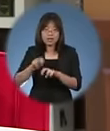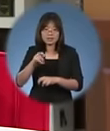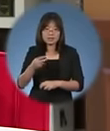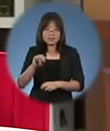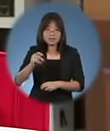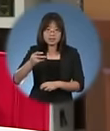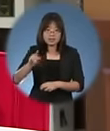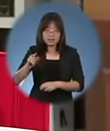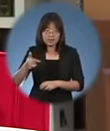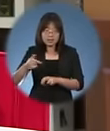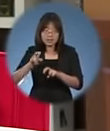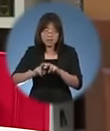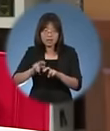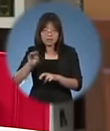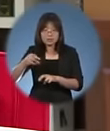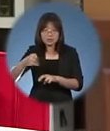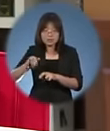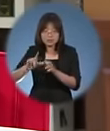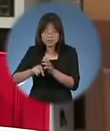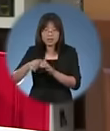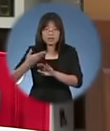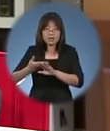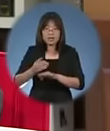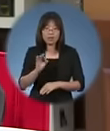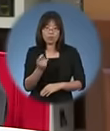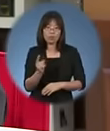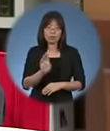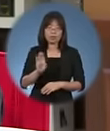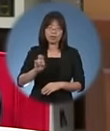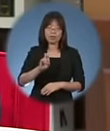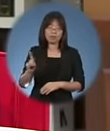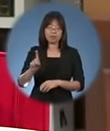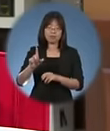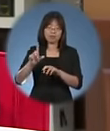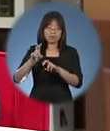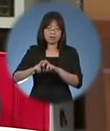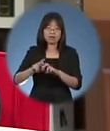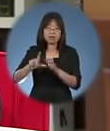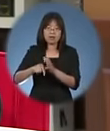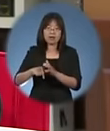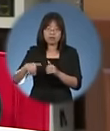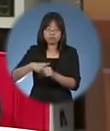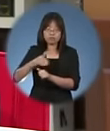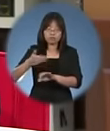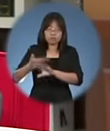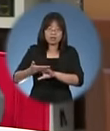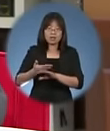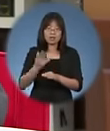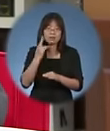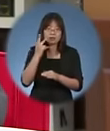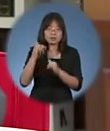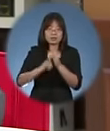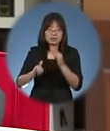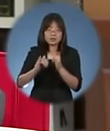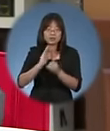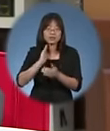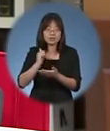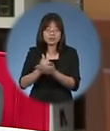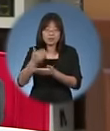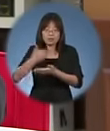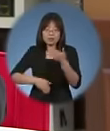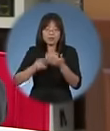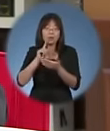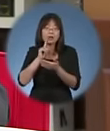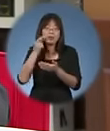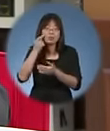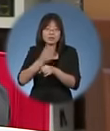하고 부시 있을 때 하고 다 다르잖아요. 지금 오바마 있을 때 하고. 네. 그렇기 때문에 이 미국의 역사는 미국 대통령을 빼고는 얘기할 수 없죠. 그래서